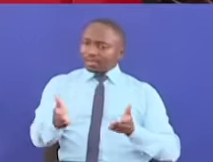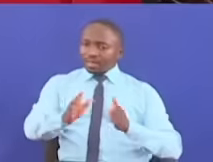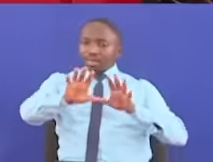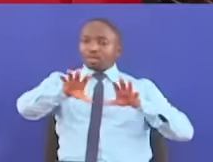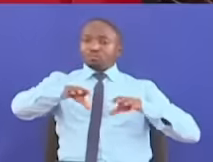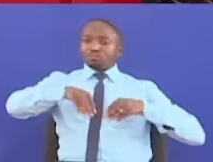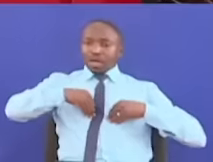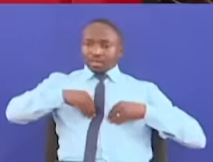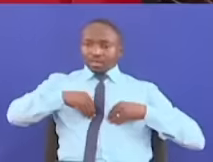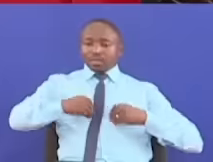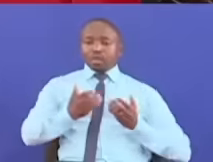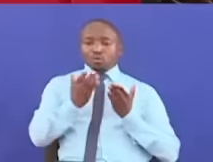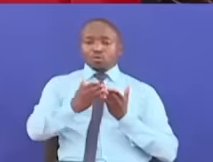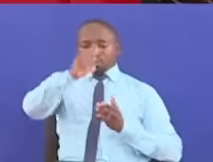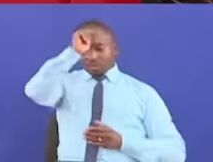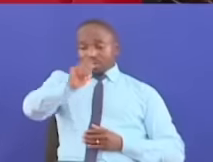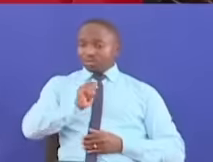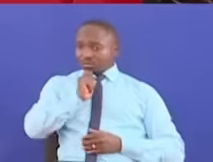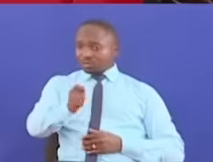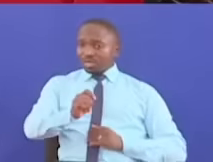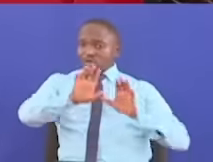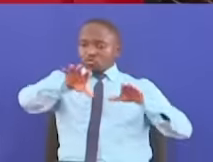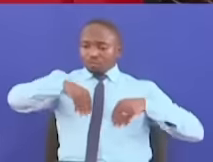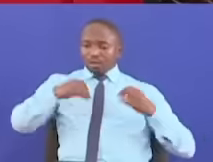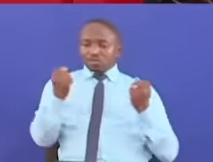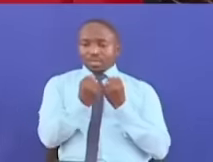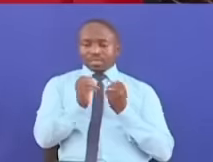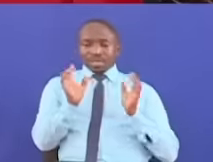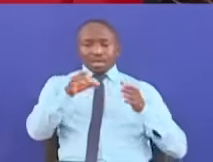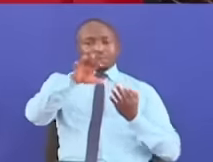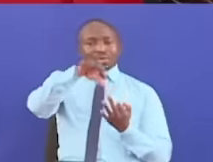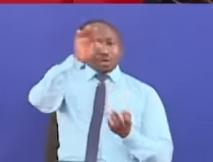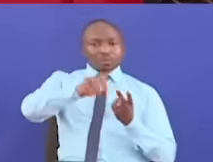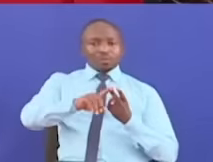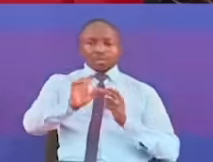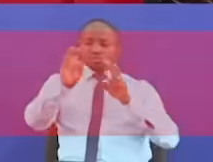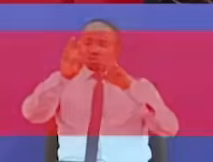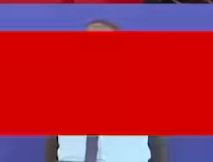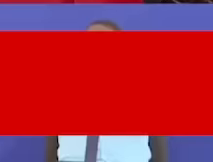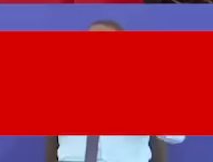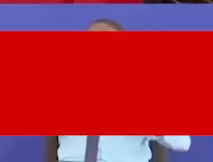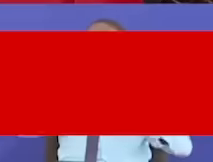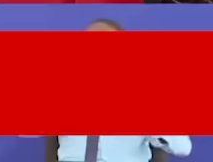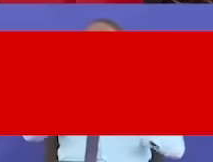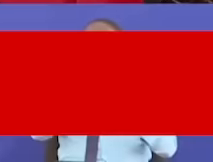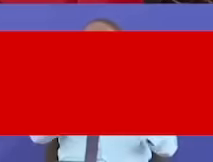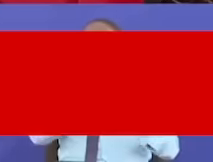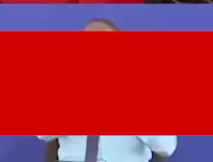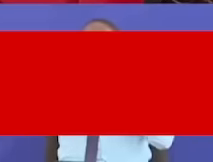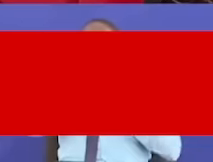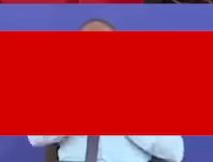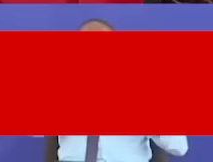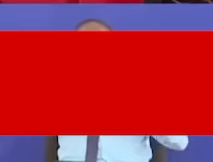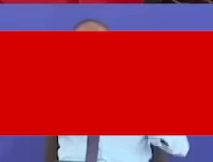kusudama wewe mhh imi wa spik lirie tue Kama teulea kwa sababu tumu tunap kea ripo Ya